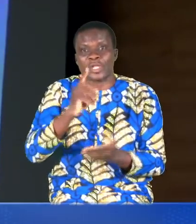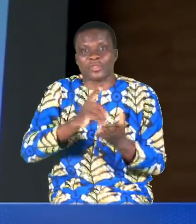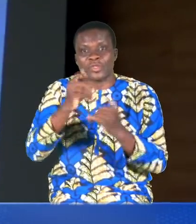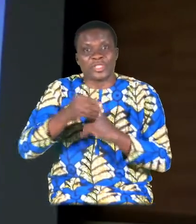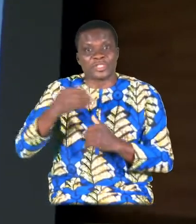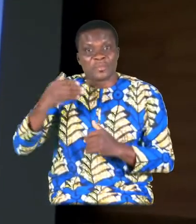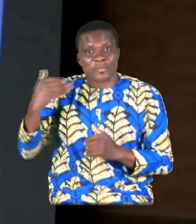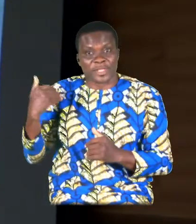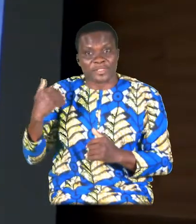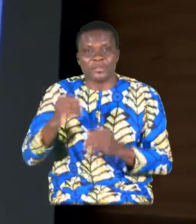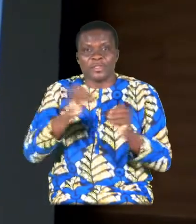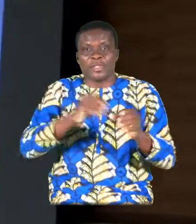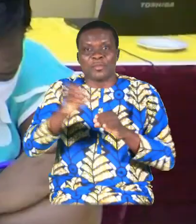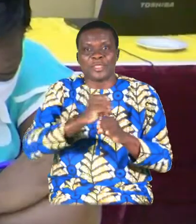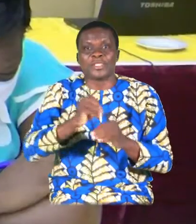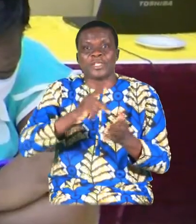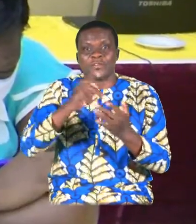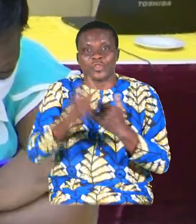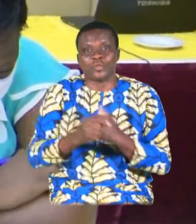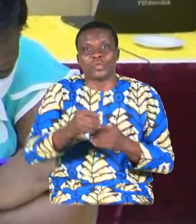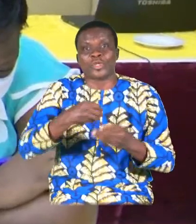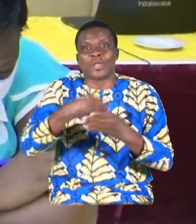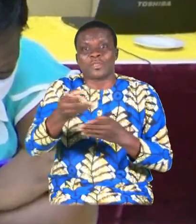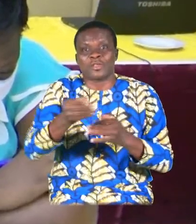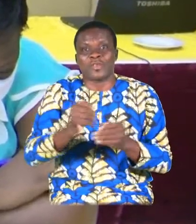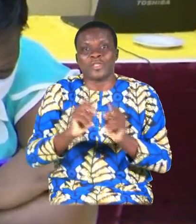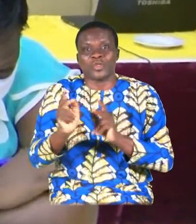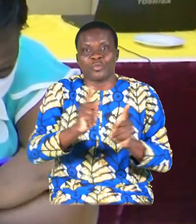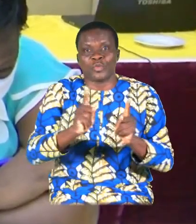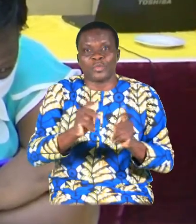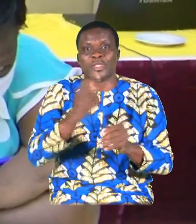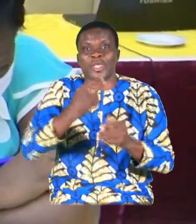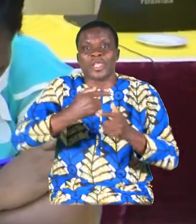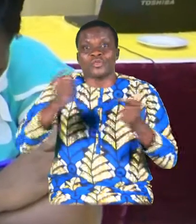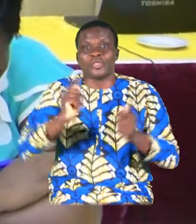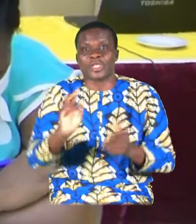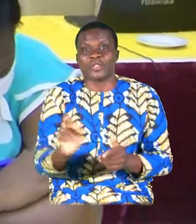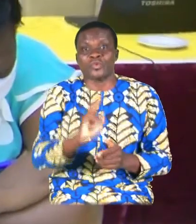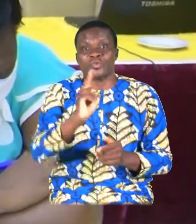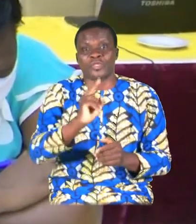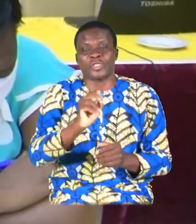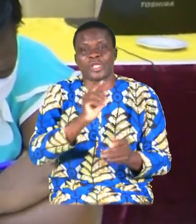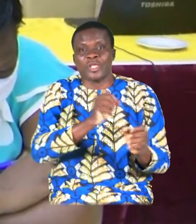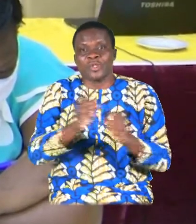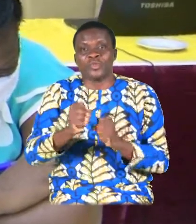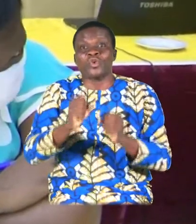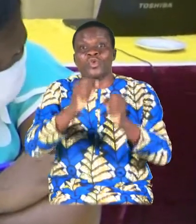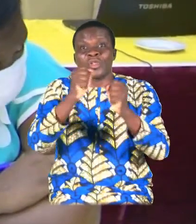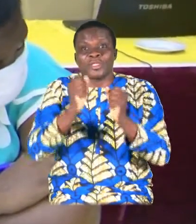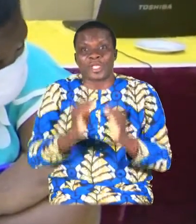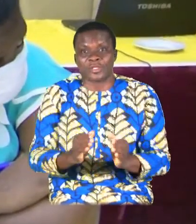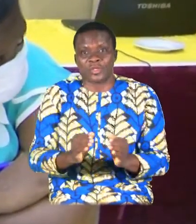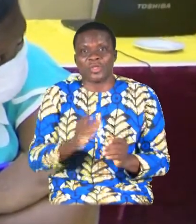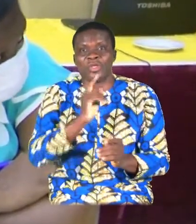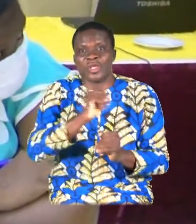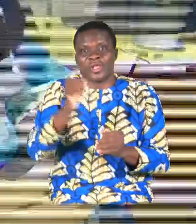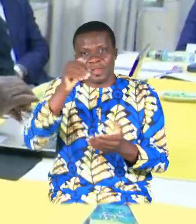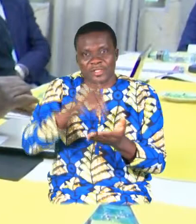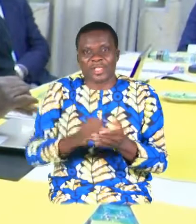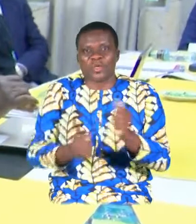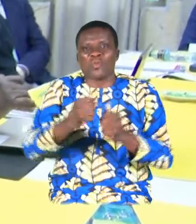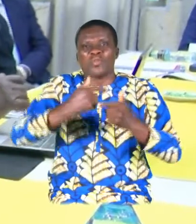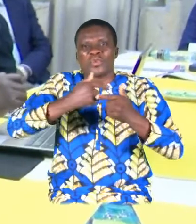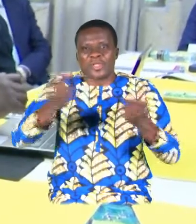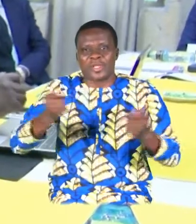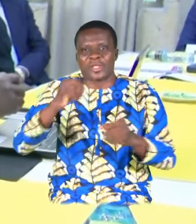dernier. La mise en œuvre du programme d'investissement public est d'une grande utilité selon les acteurs. Elle est encore plus